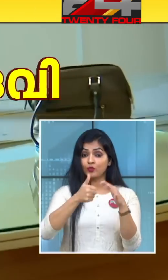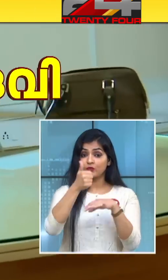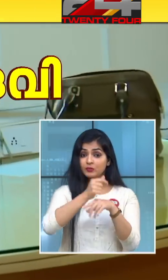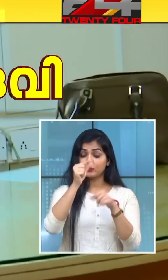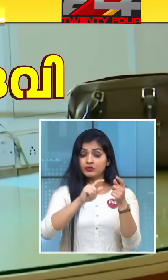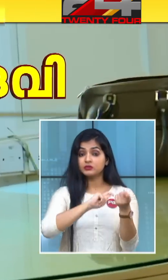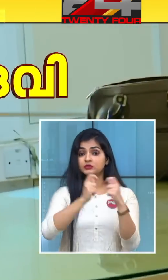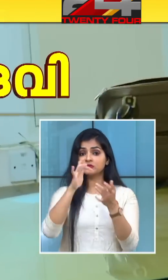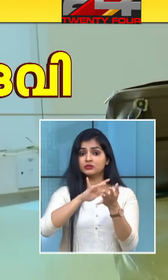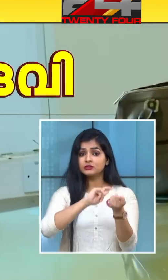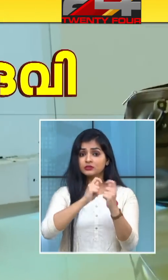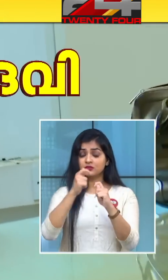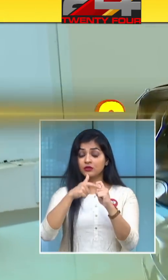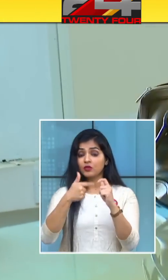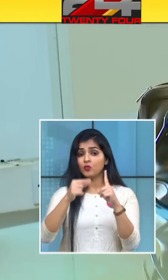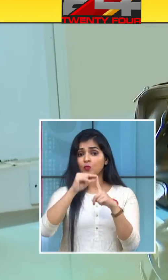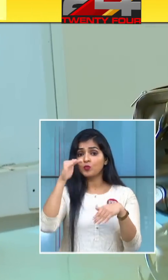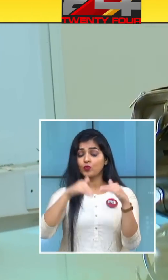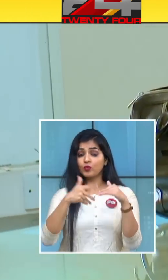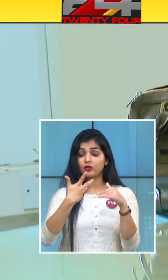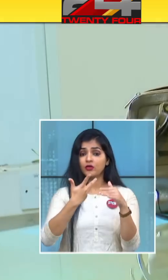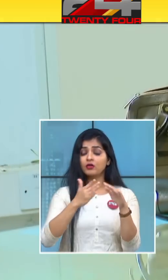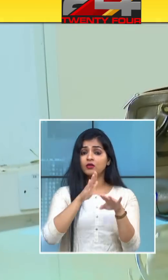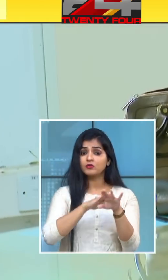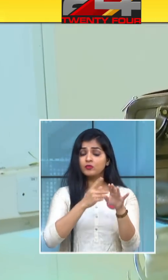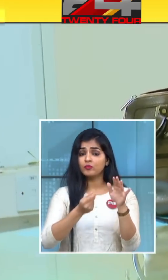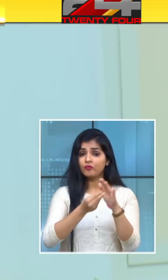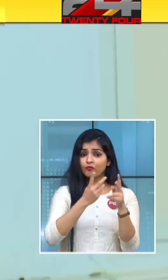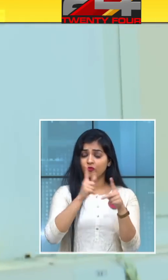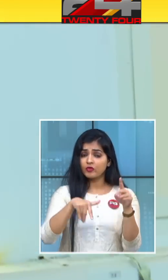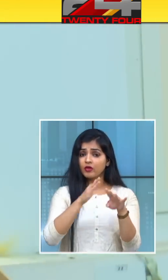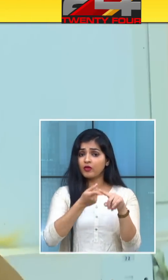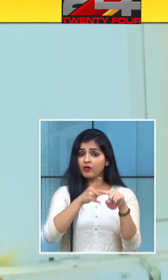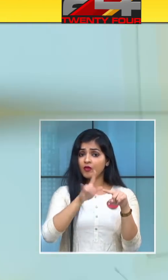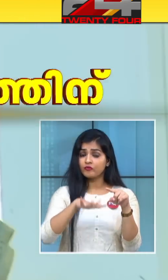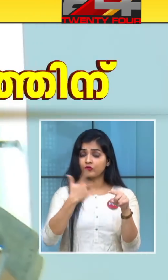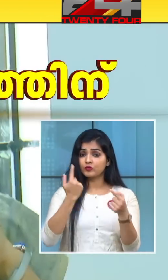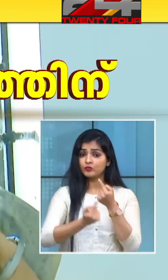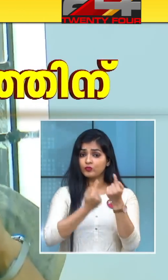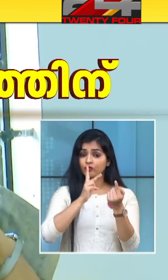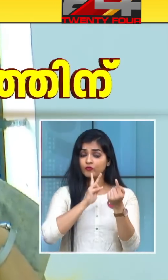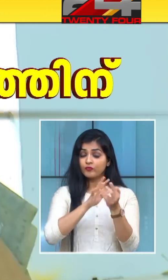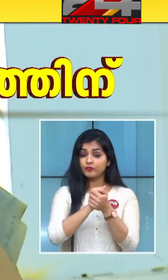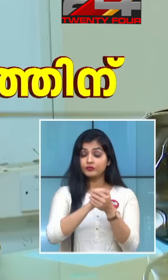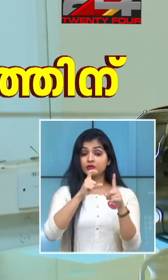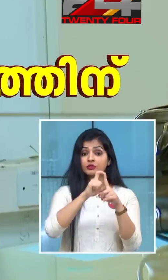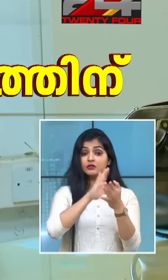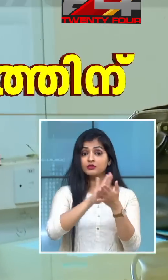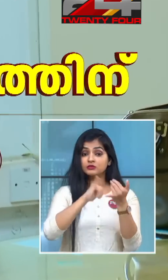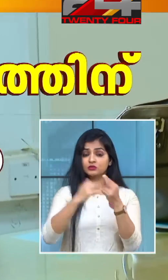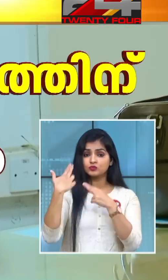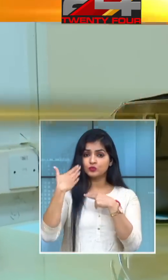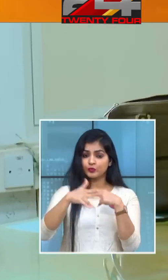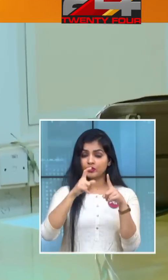ബന്ധപ്പെട്ട് പരക്കെ ആക്ഷേപമുണ്ട്. രാഷ്ട്രീയ സ്വാധീനം, ഇടപെടൽ സ്ഥലം മാറ്റത്തിൽ ഉണ്ടായെന്ന് പറയുന്നു. ഈ DHS ആണ് ഇത്തരത്തിൽ DMOമാർ സ്ഥലം മാറ്റുമെന്ന്